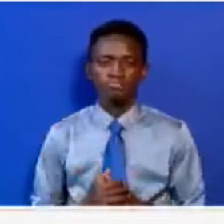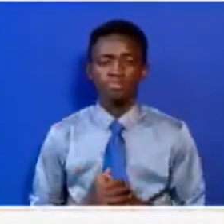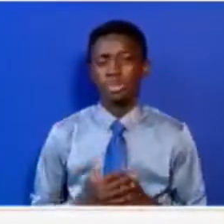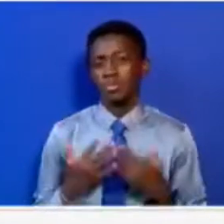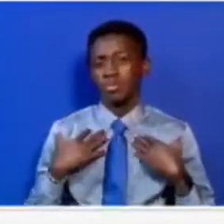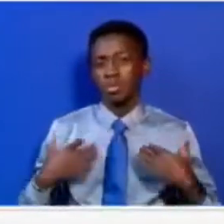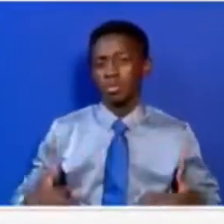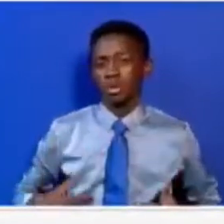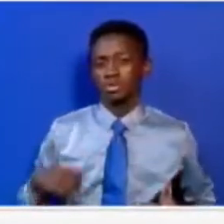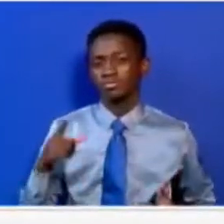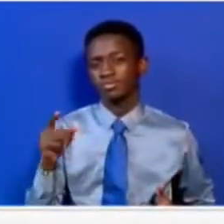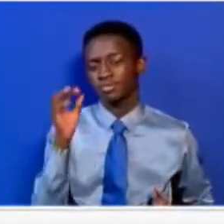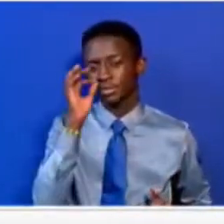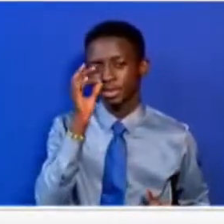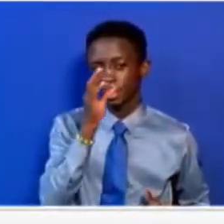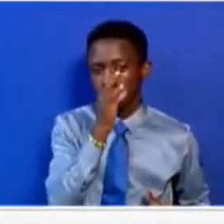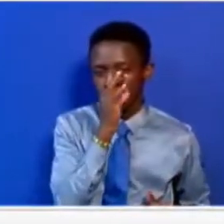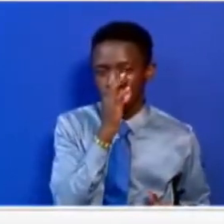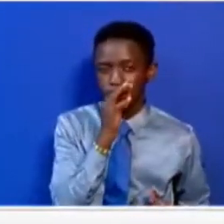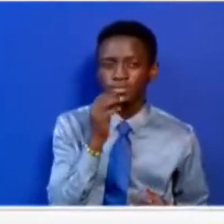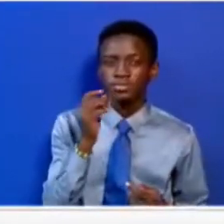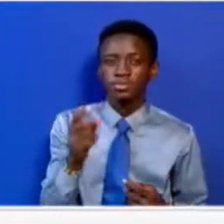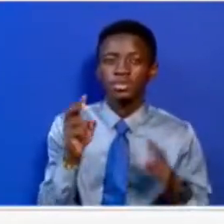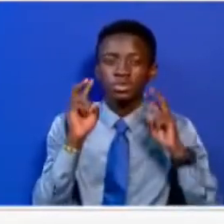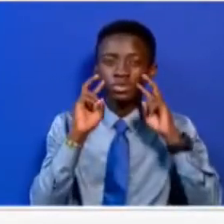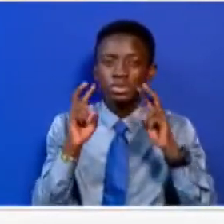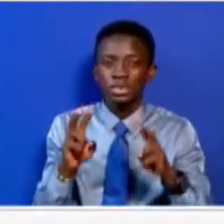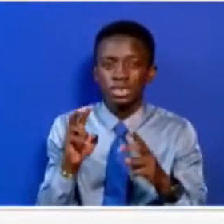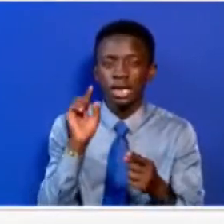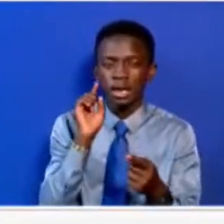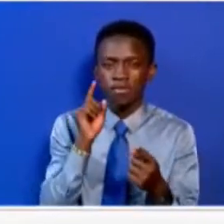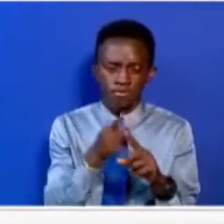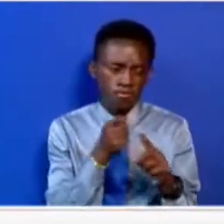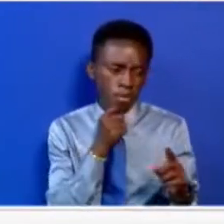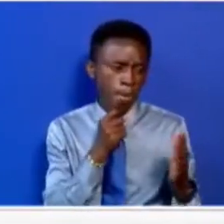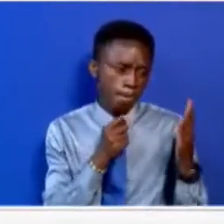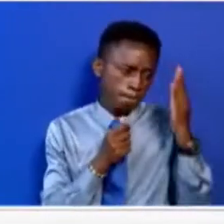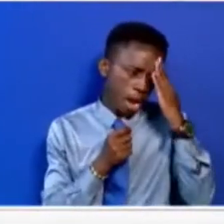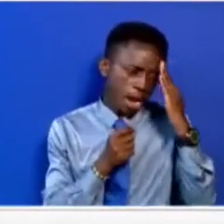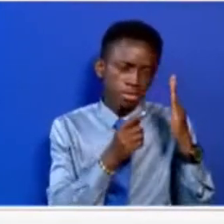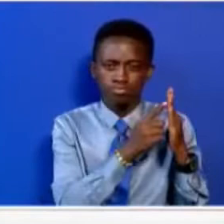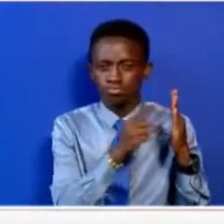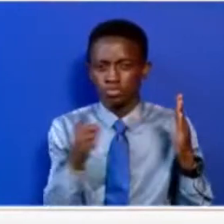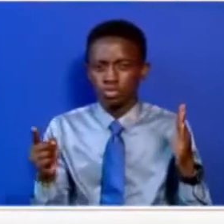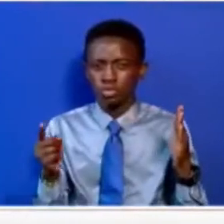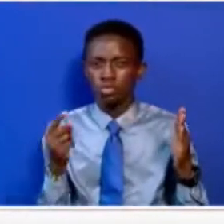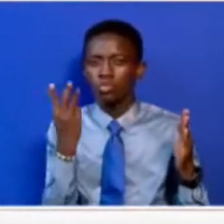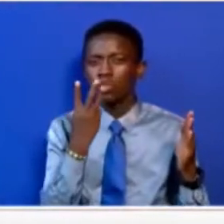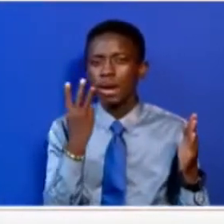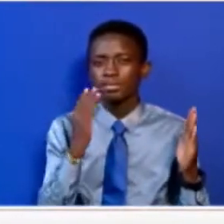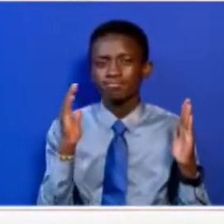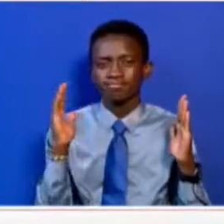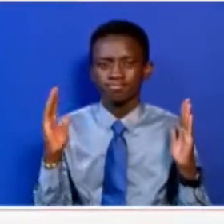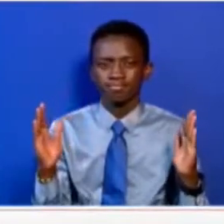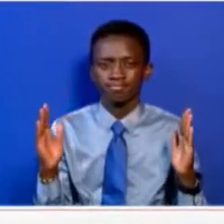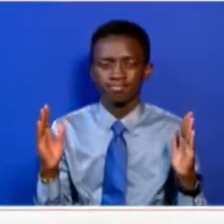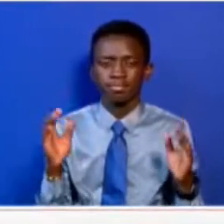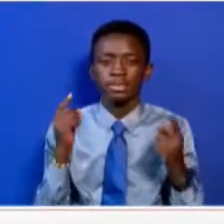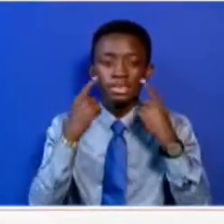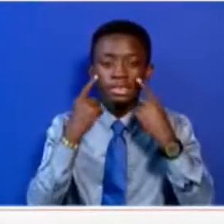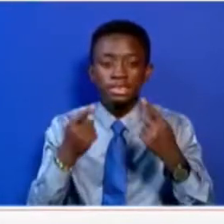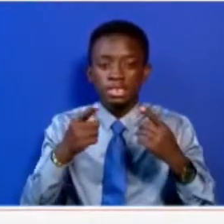Mwili wa rais mstaafu Kibaki utahagwa kutoka Jumatatu hadi Jumatano, ambapo kwa wakati huu umma utaruhusiwa kuutazama mwili